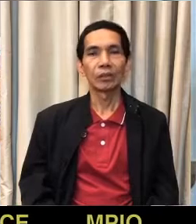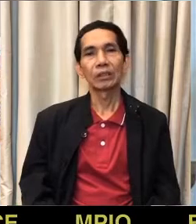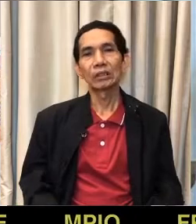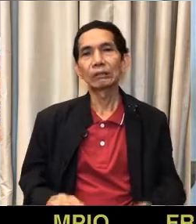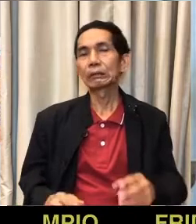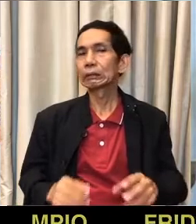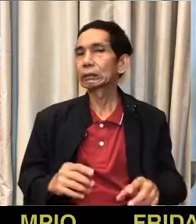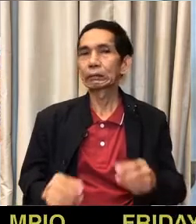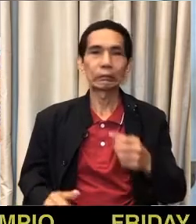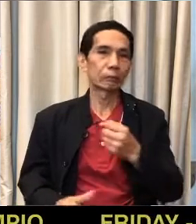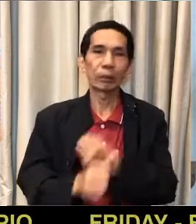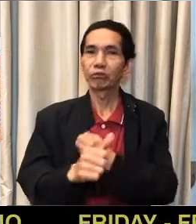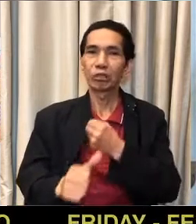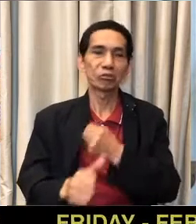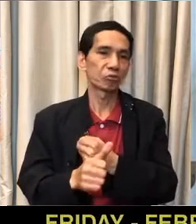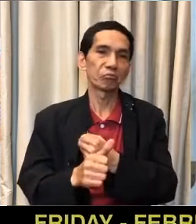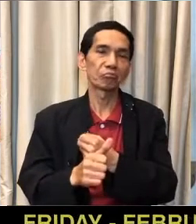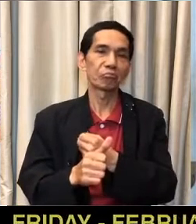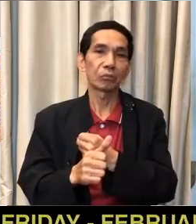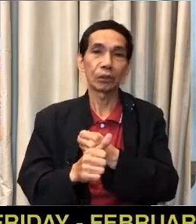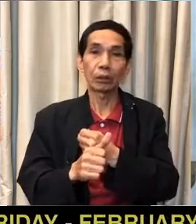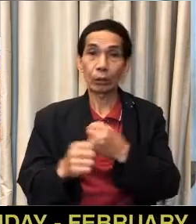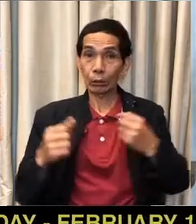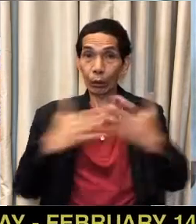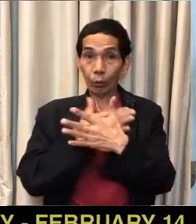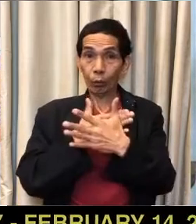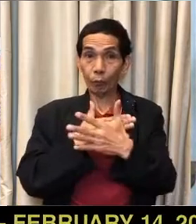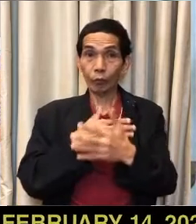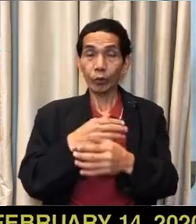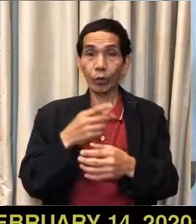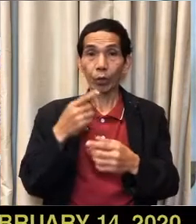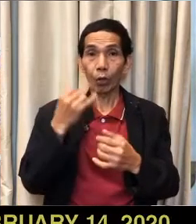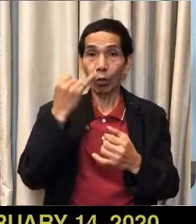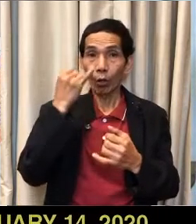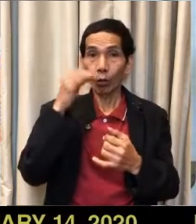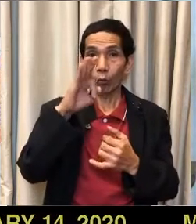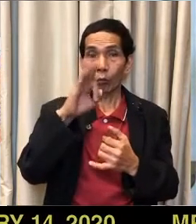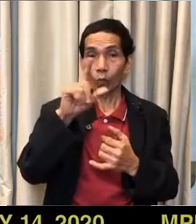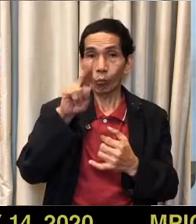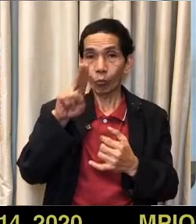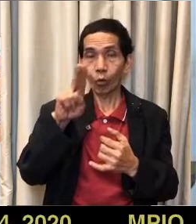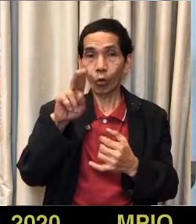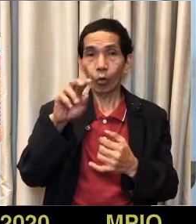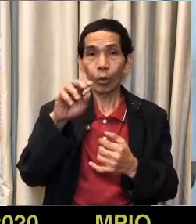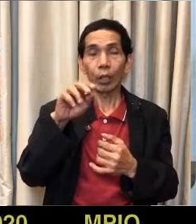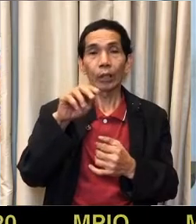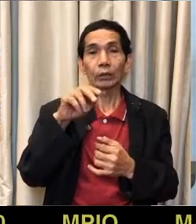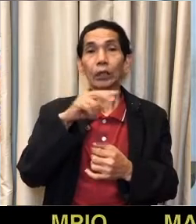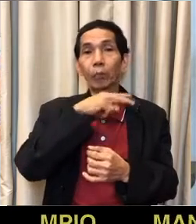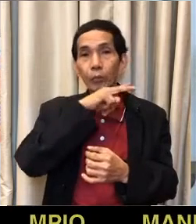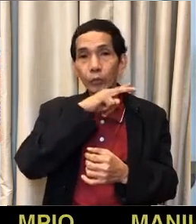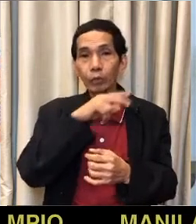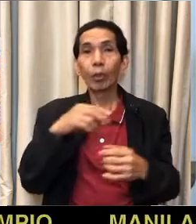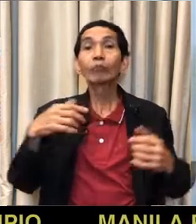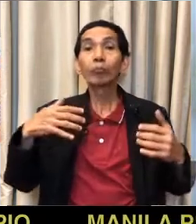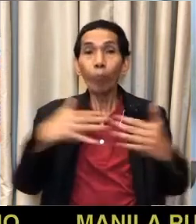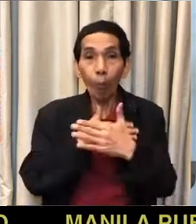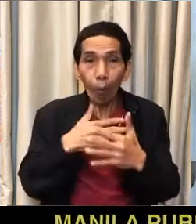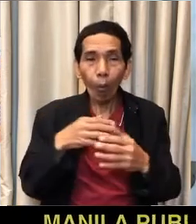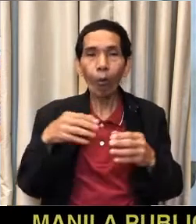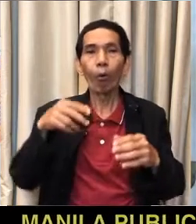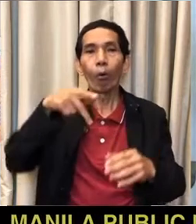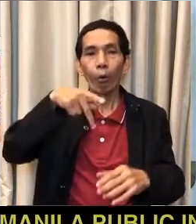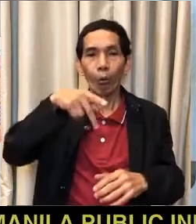Delikado po yan. Kung takot po kayo sa flu, o sa NCOV, o mas matakot kayo sa polio.